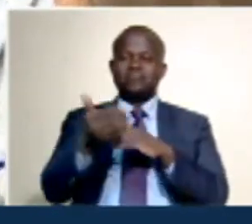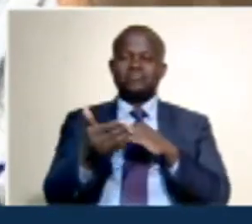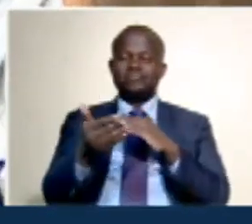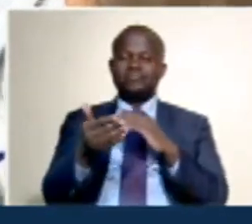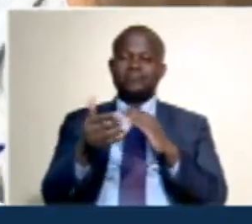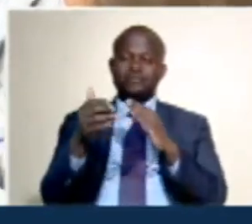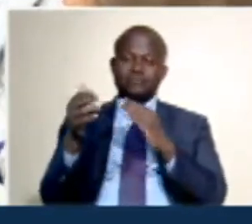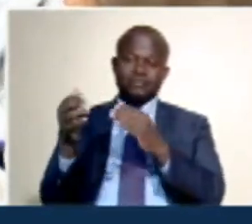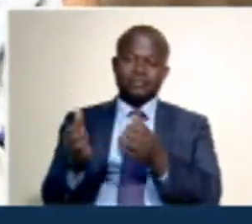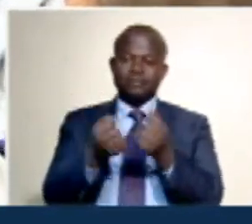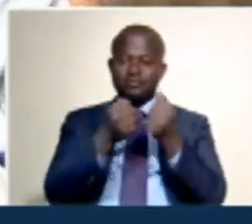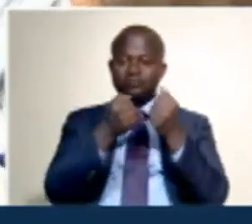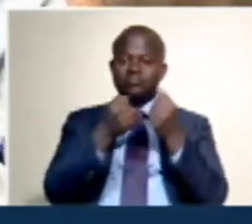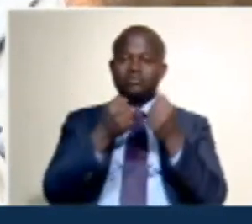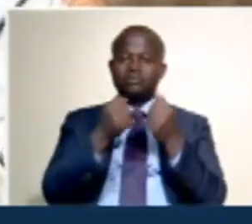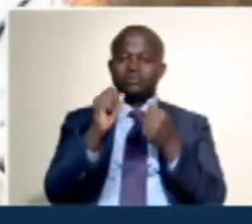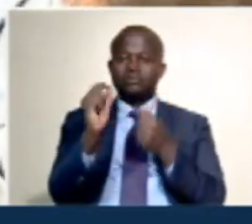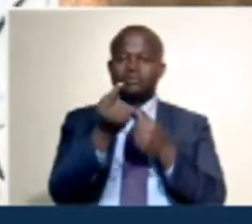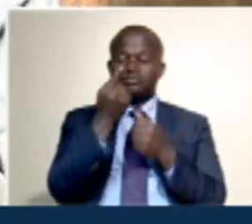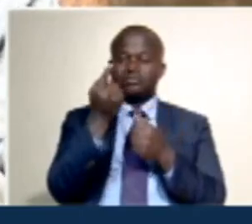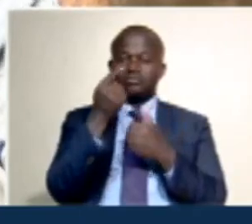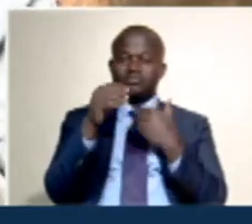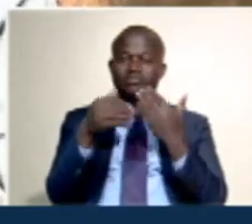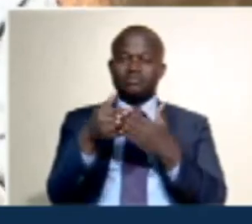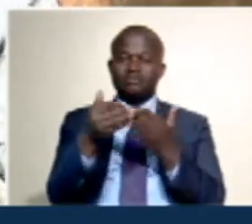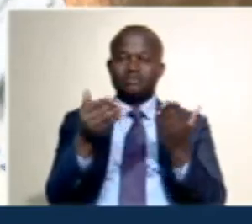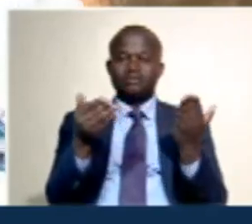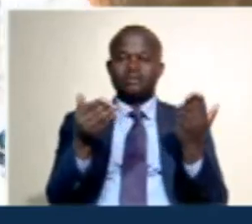bambohoje umwe avuga ngo umva ngo nawe